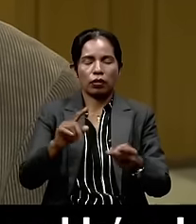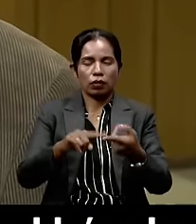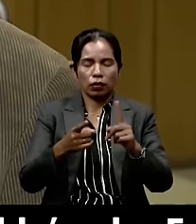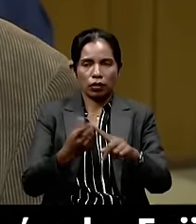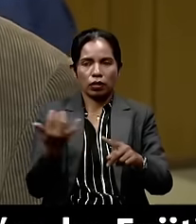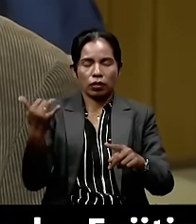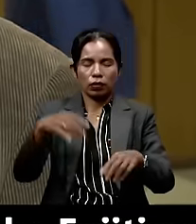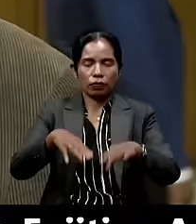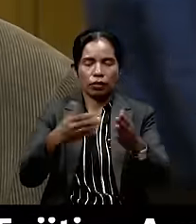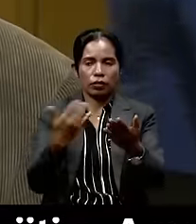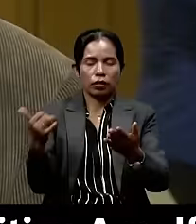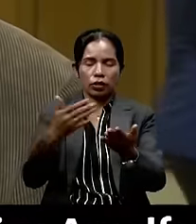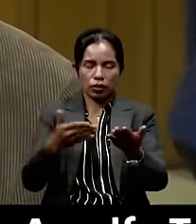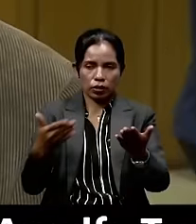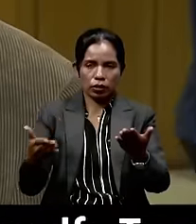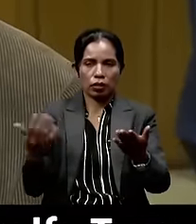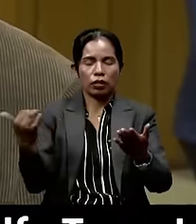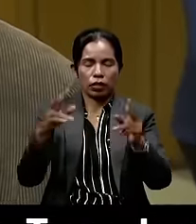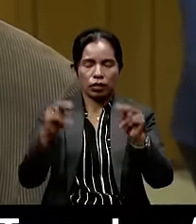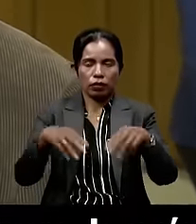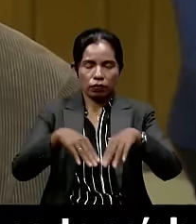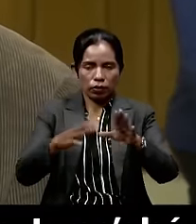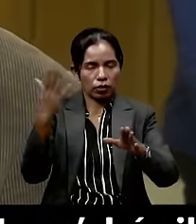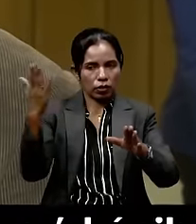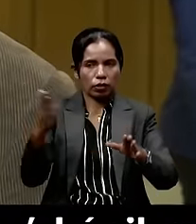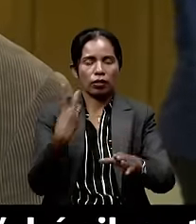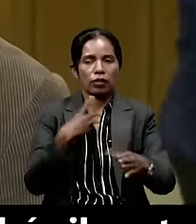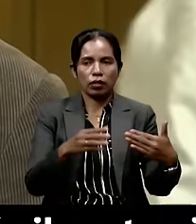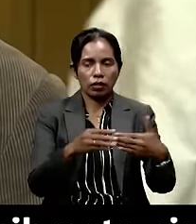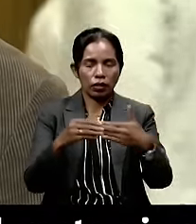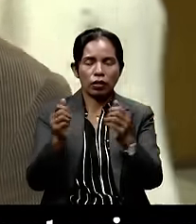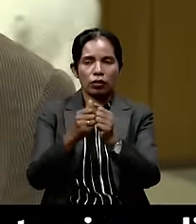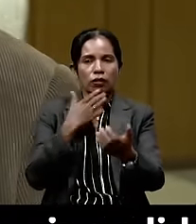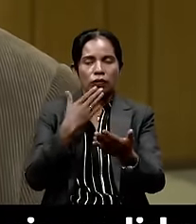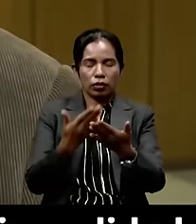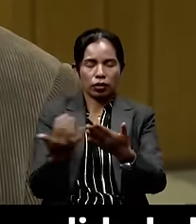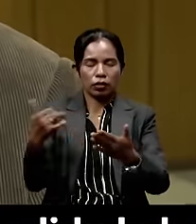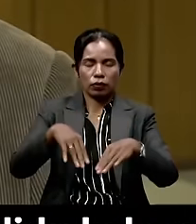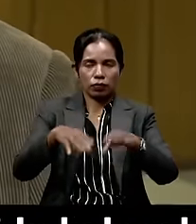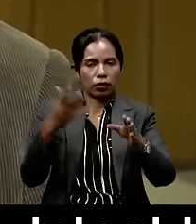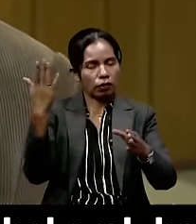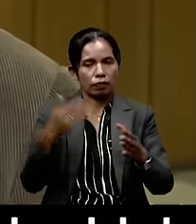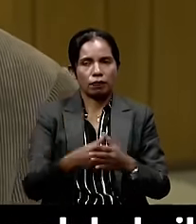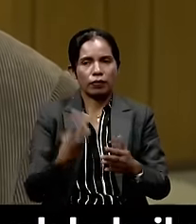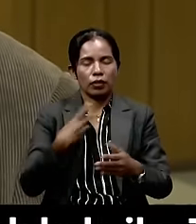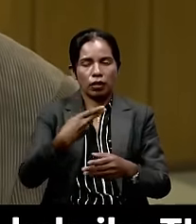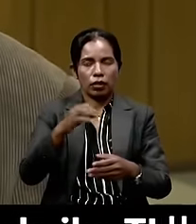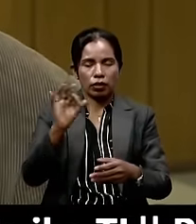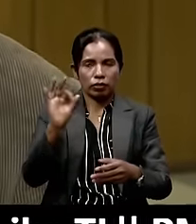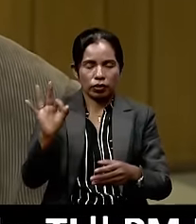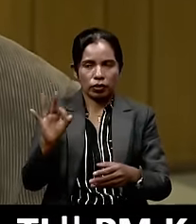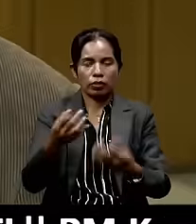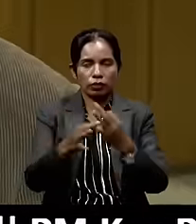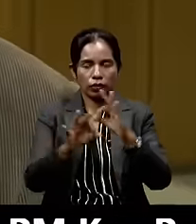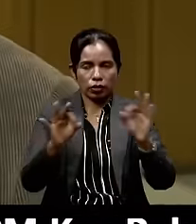maka fansen santenge sir fangan ba ting organizer dia per sir fangan ba porque si halu tio haris faten sir kalau tona